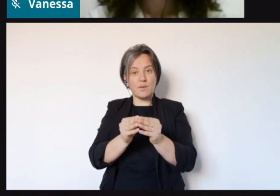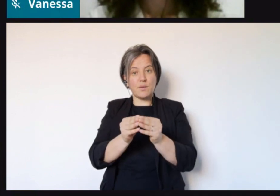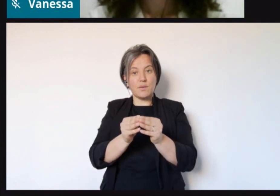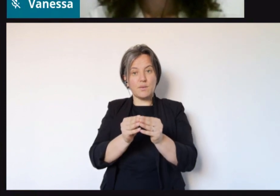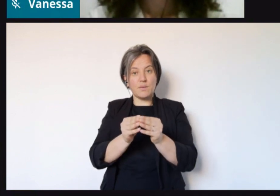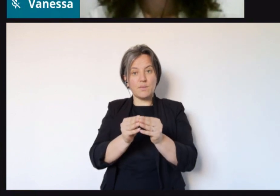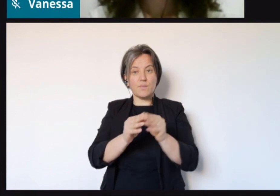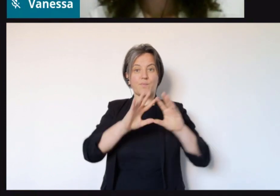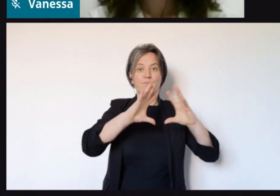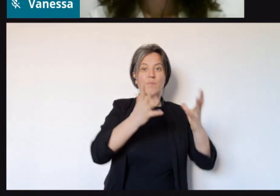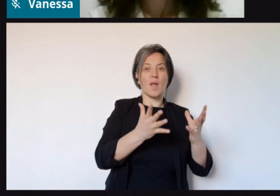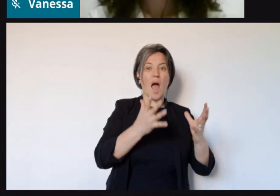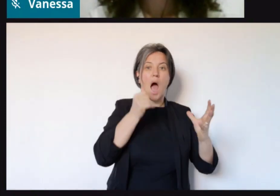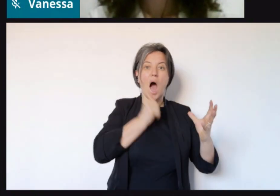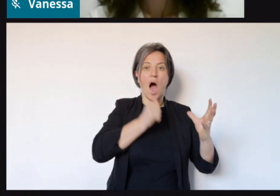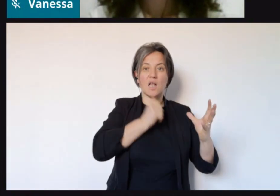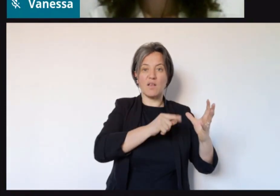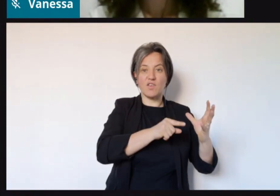tra